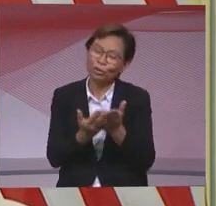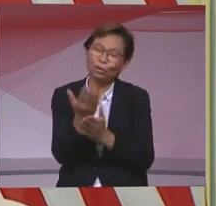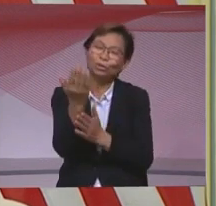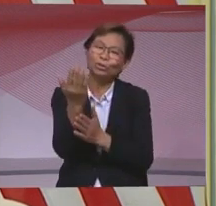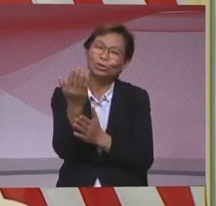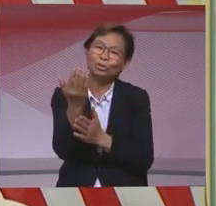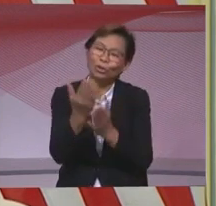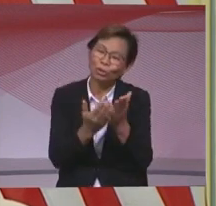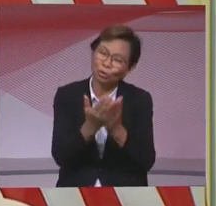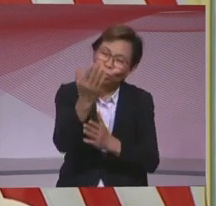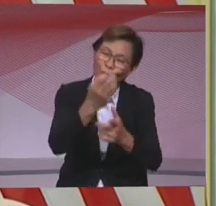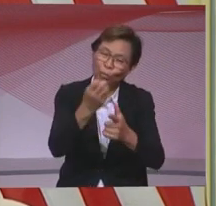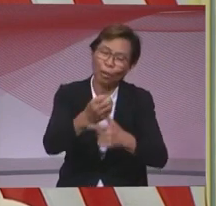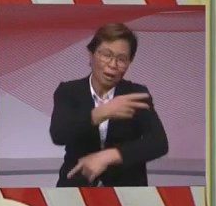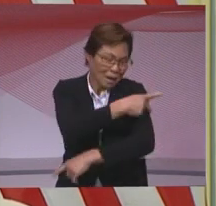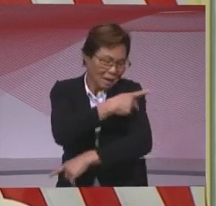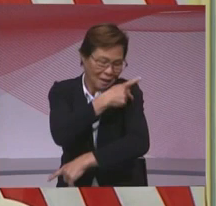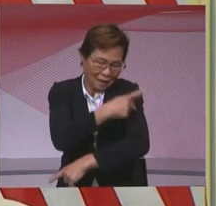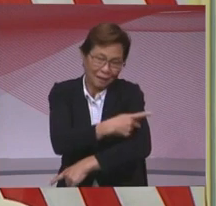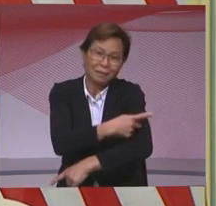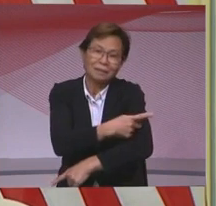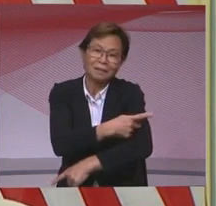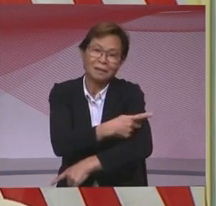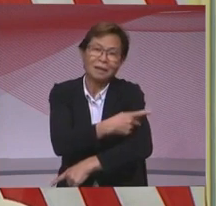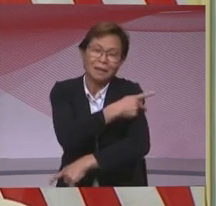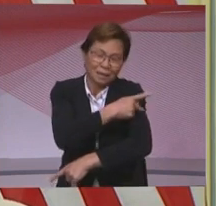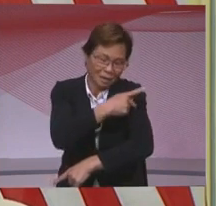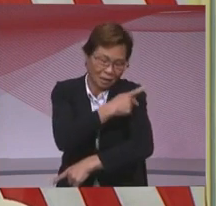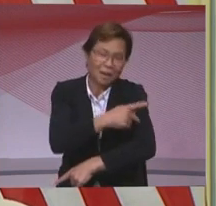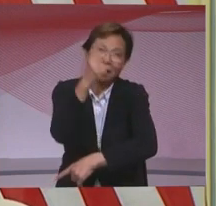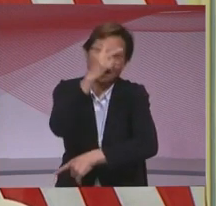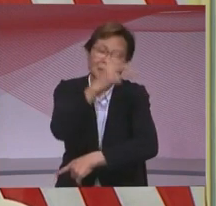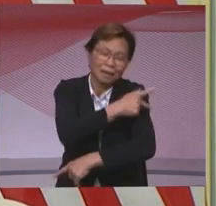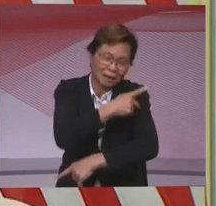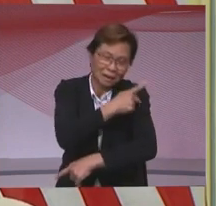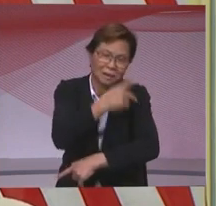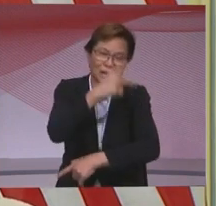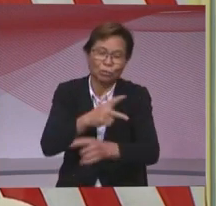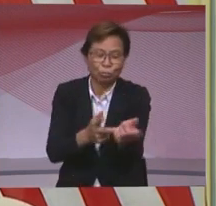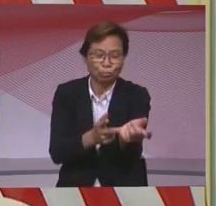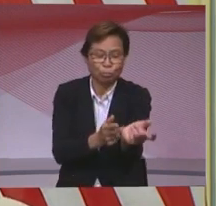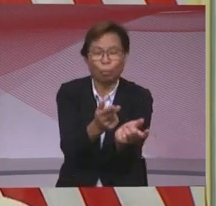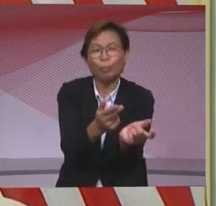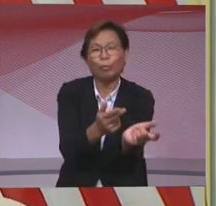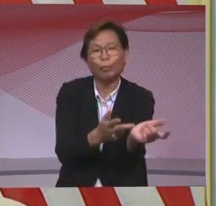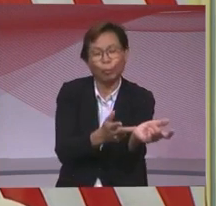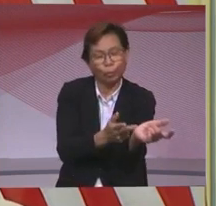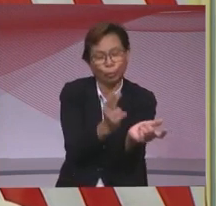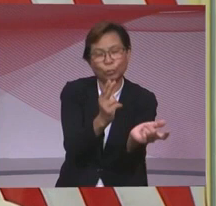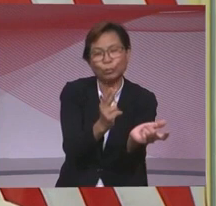pejabat ataupun klinik kesihatan daerah, iaitu bawah klinik kesihatan kerajaan, untuk memotong